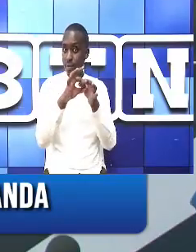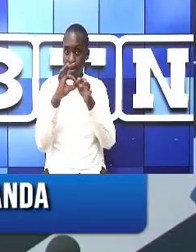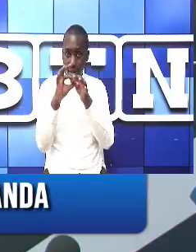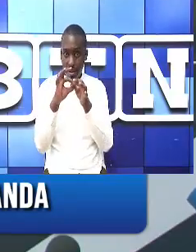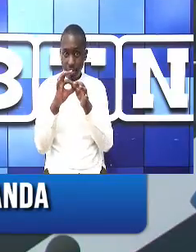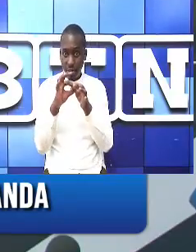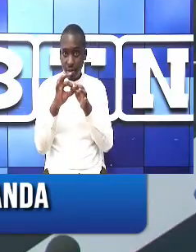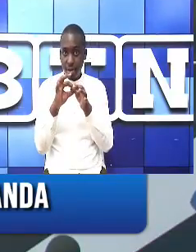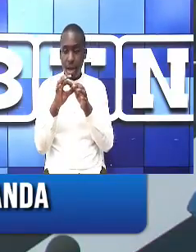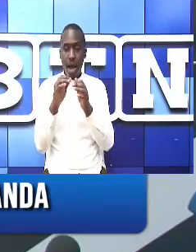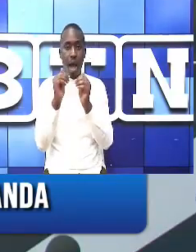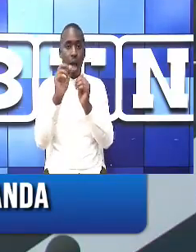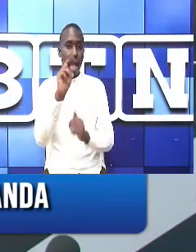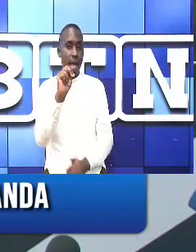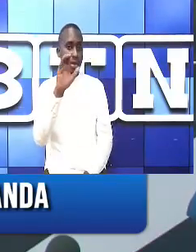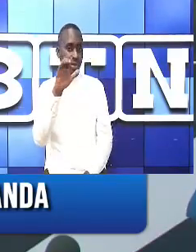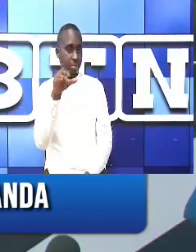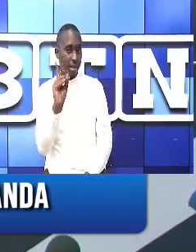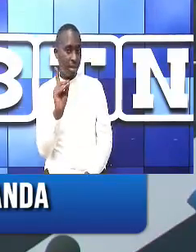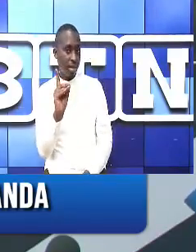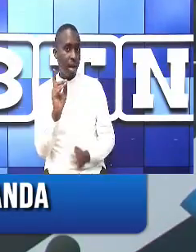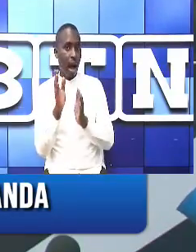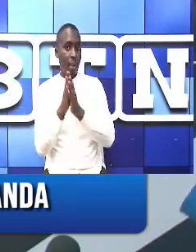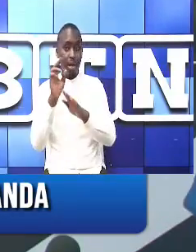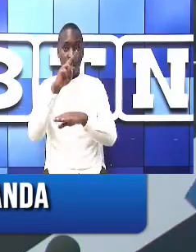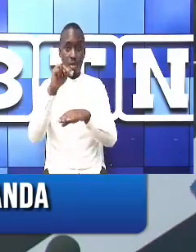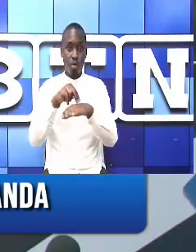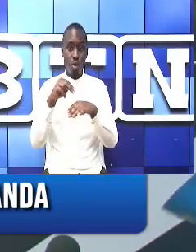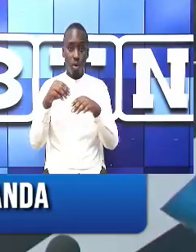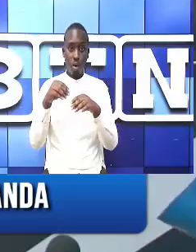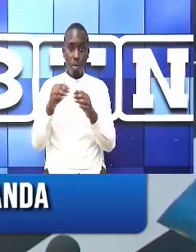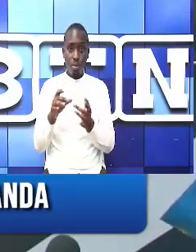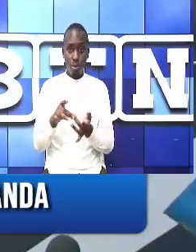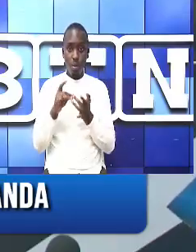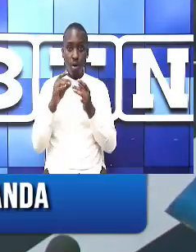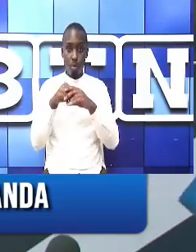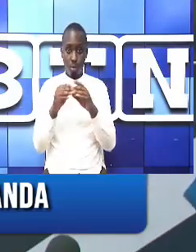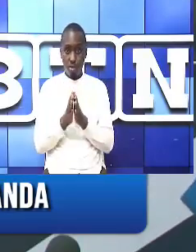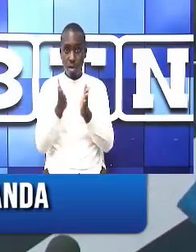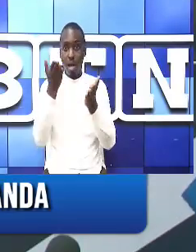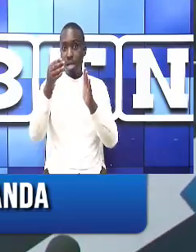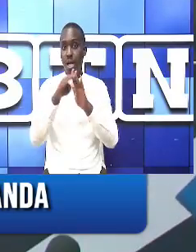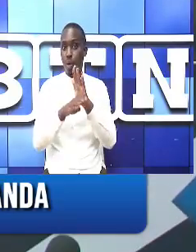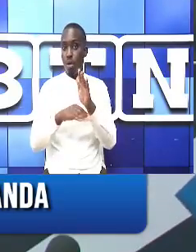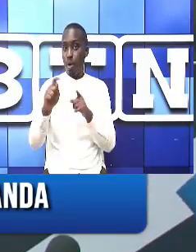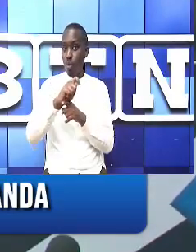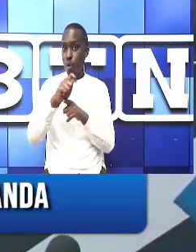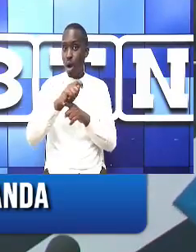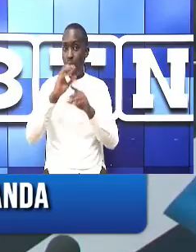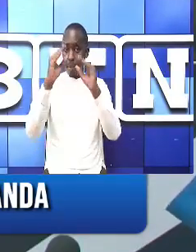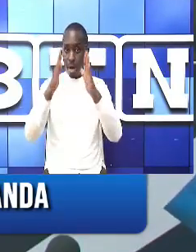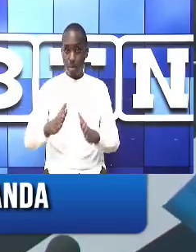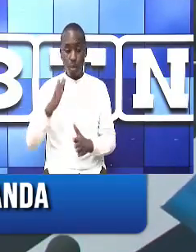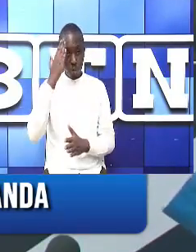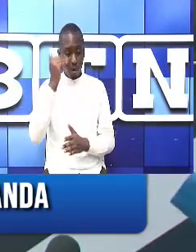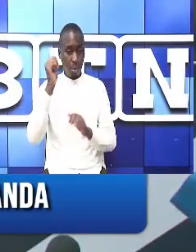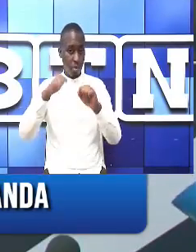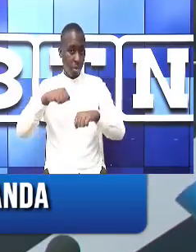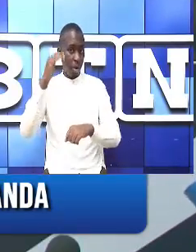na NCPD ndetse na Nidoro by'umwihariko muri rusange hariho gahunda yo guhugura abarimu kugira ngo babe bamenye